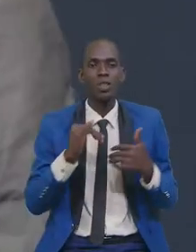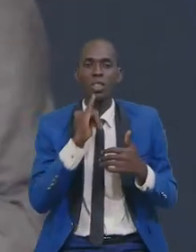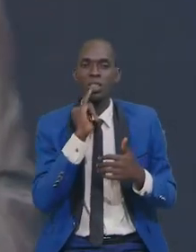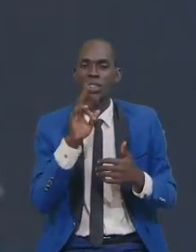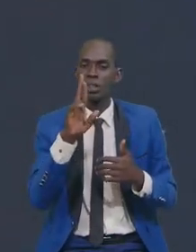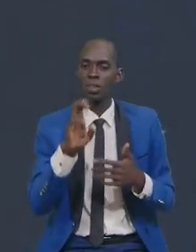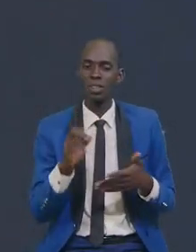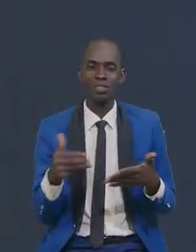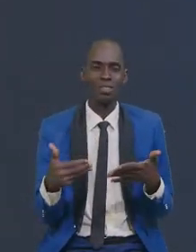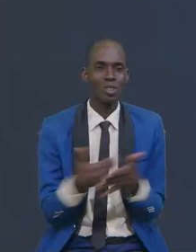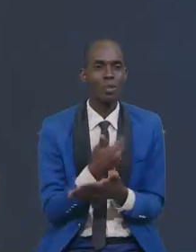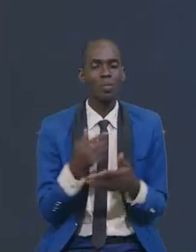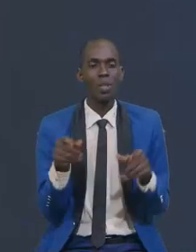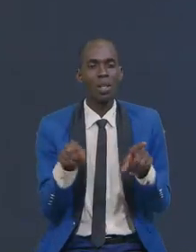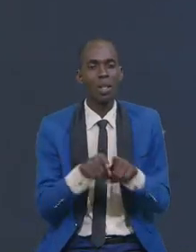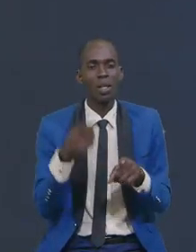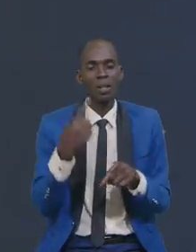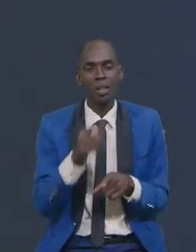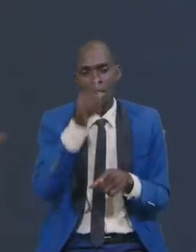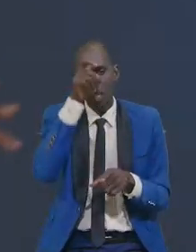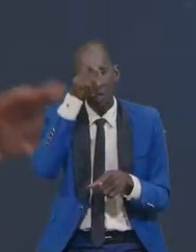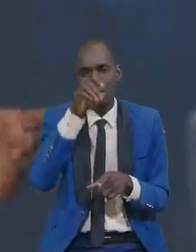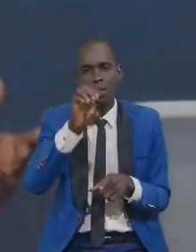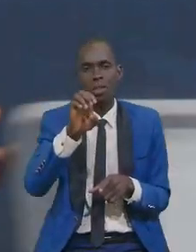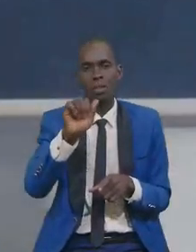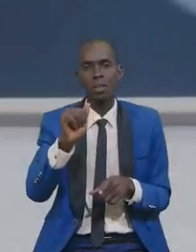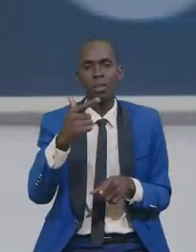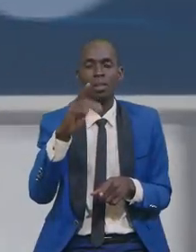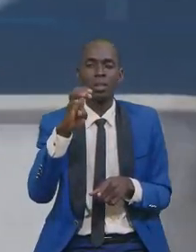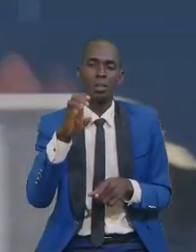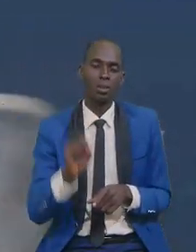C'est lui qui renouvelle ta jeunesse comme l'aigle.